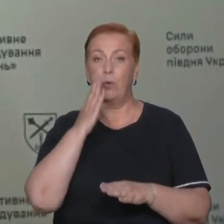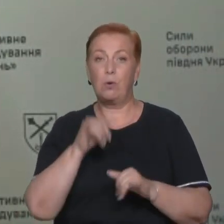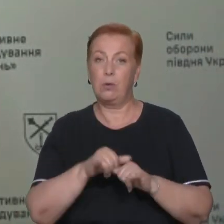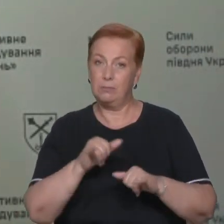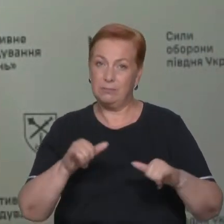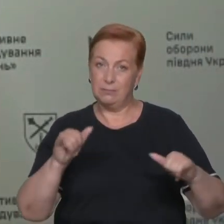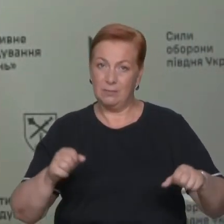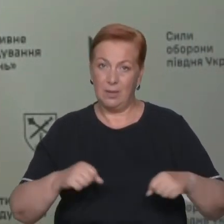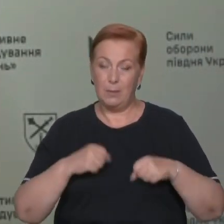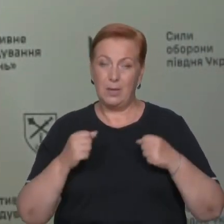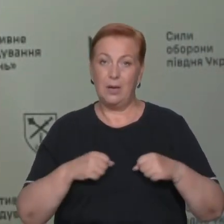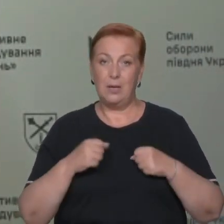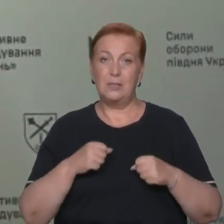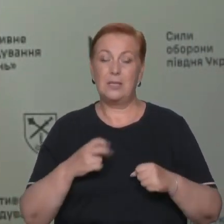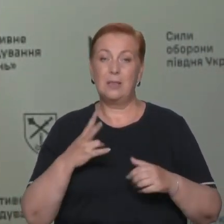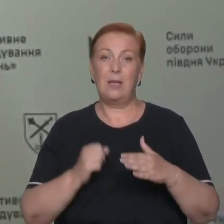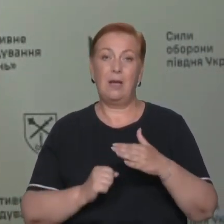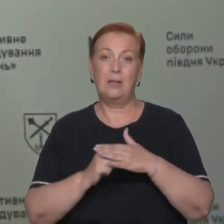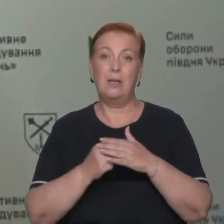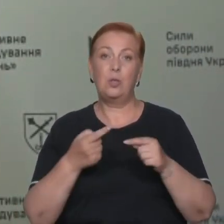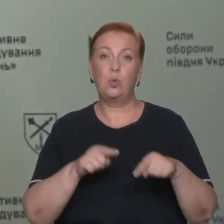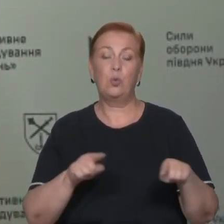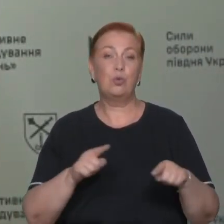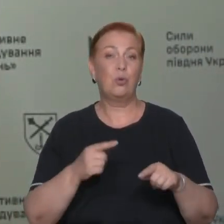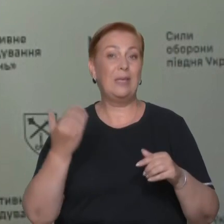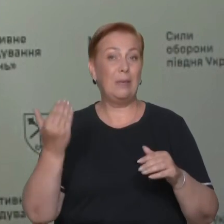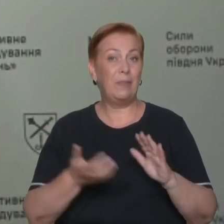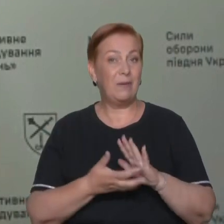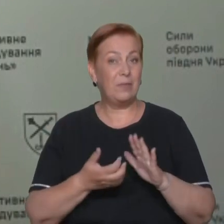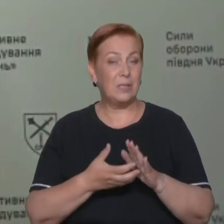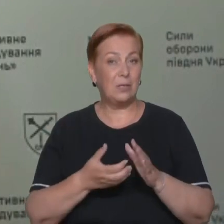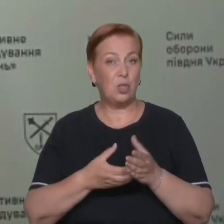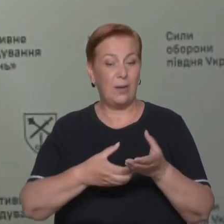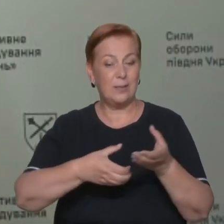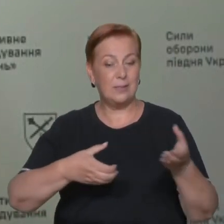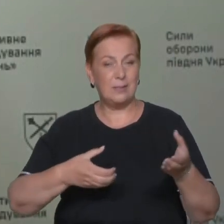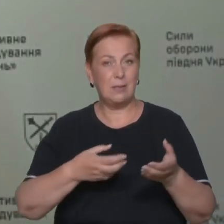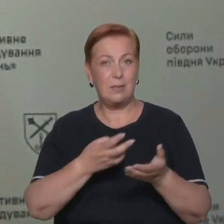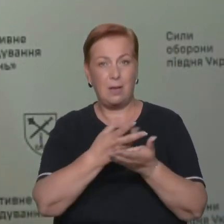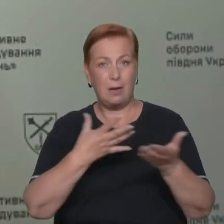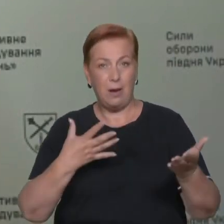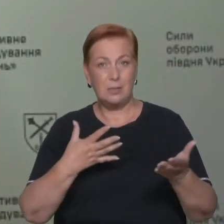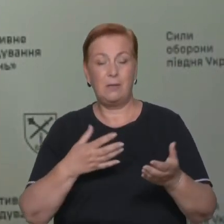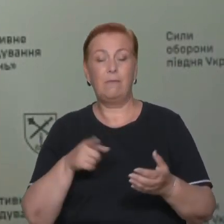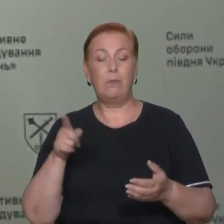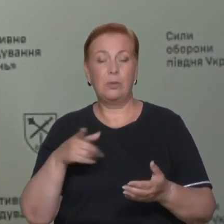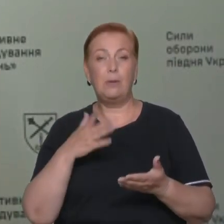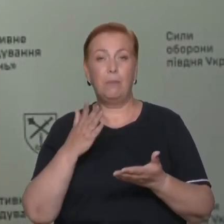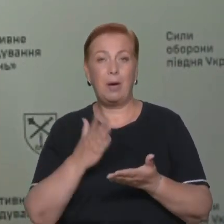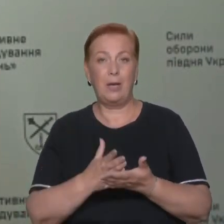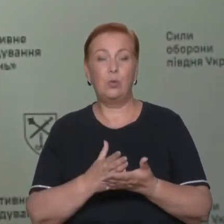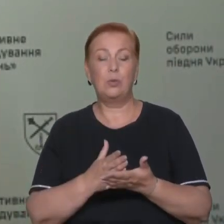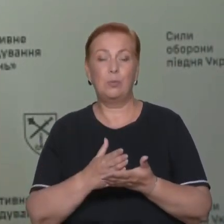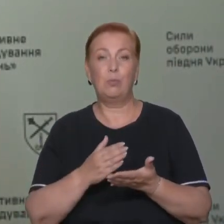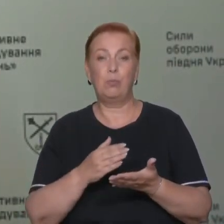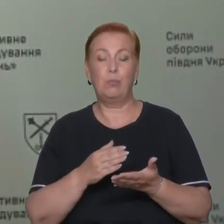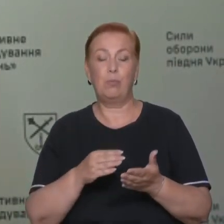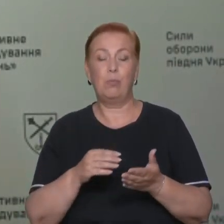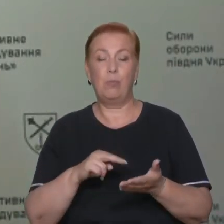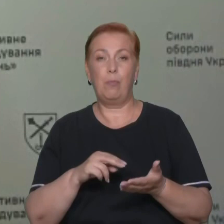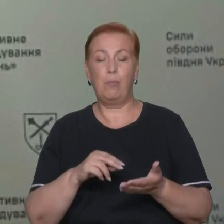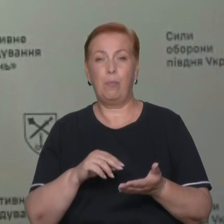нарощувати на тлі того, що не вистачає їм снарядів і вони мають дійсні проблеми з логістикою,